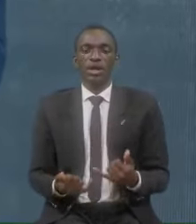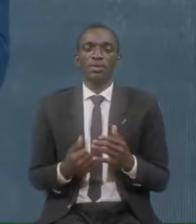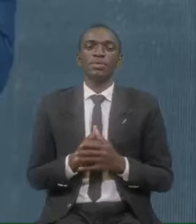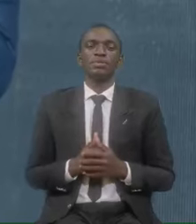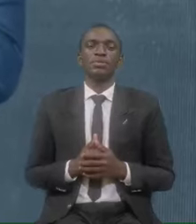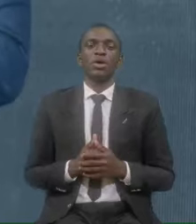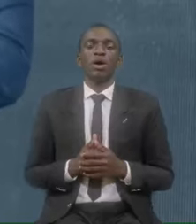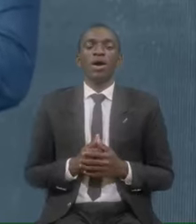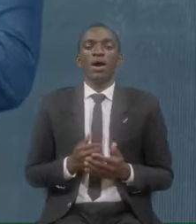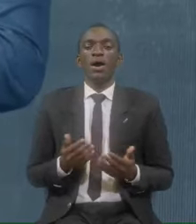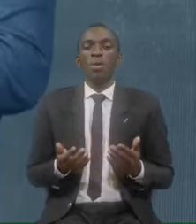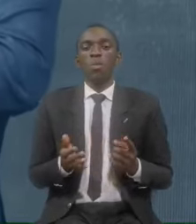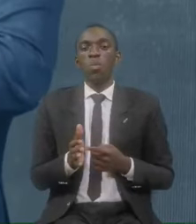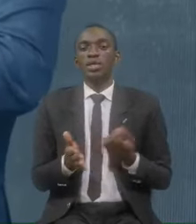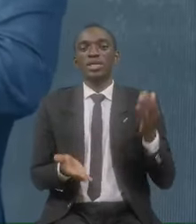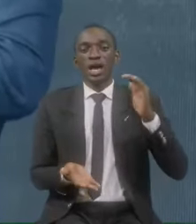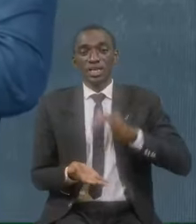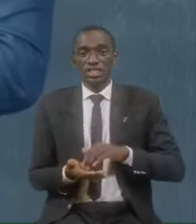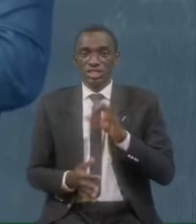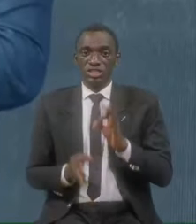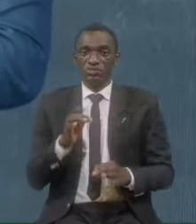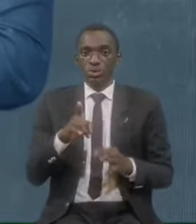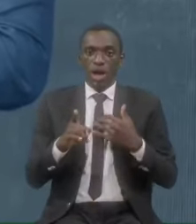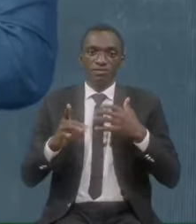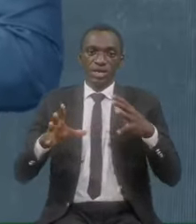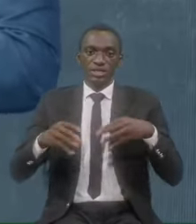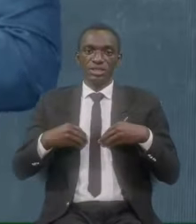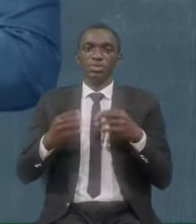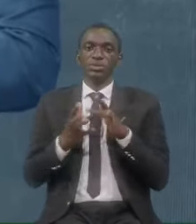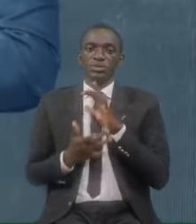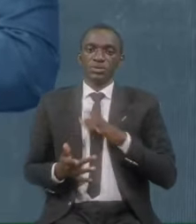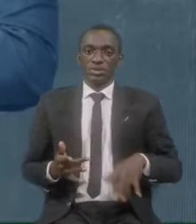Une fois encore, si vous avez donné votre vie à Christ,